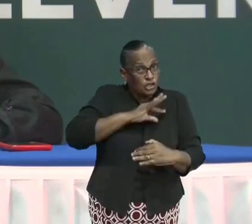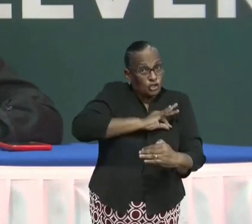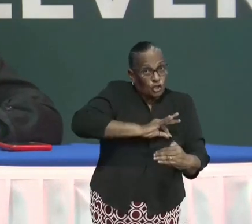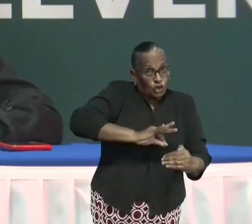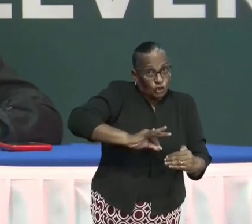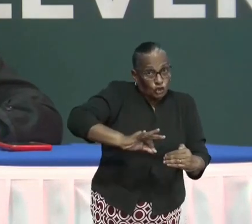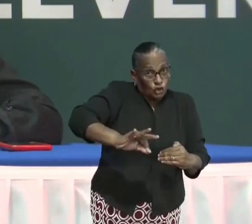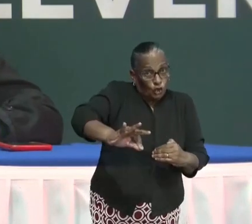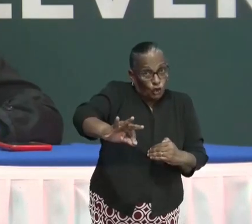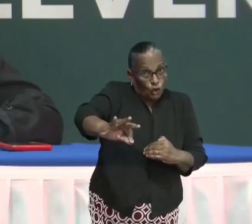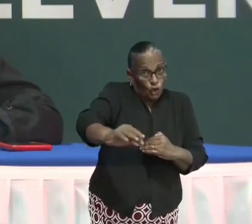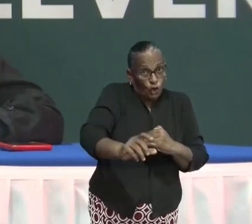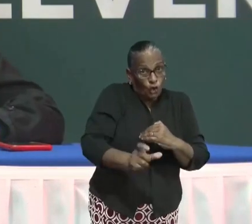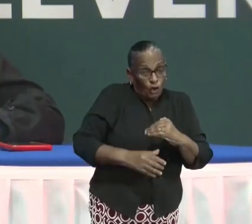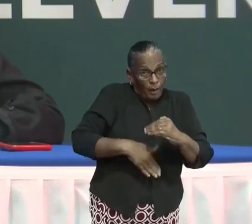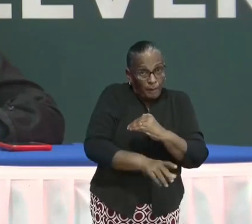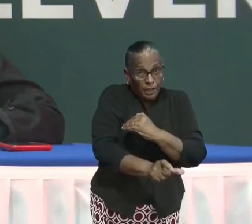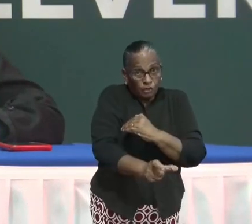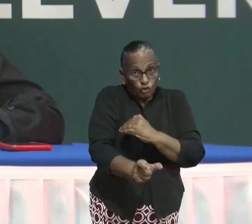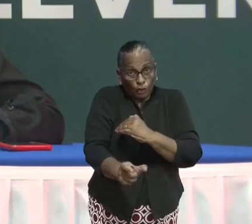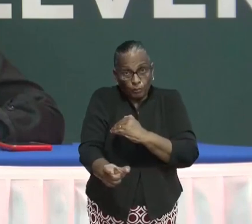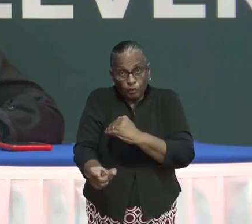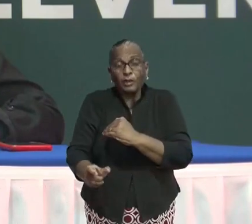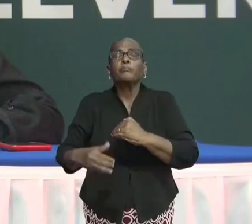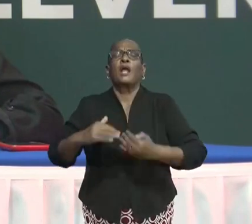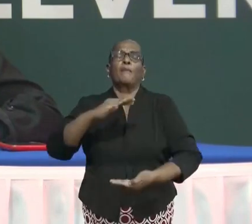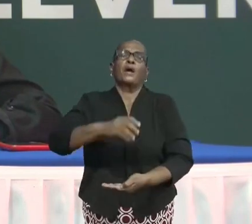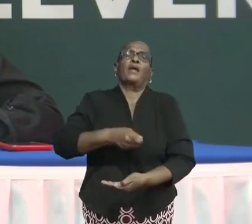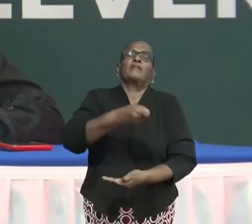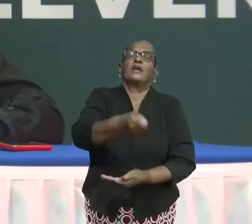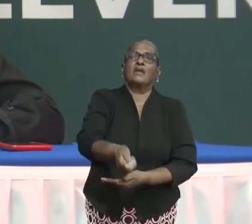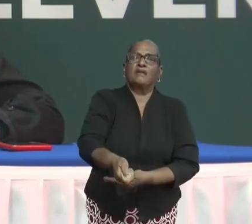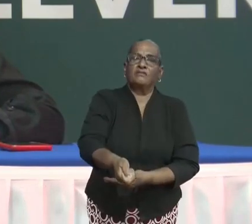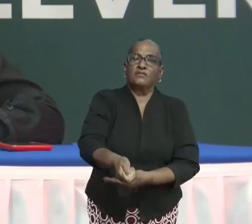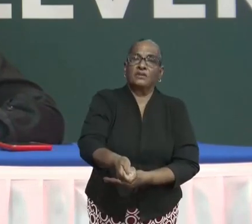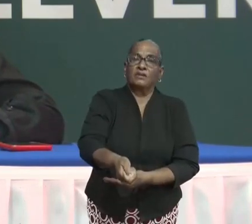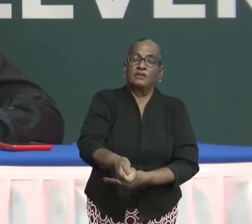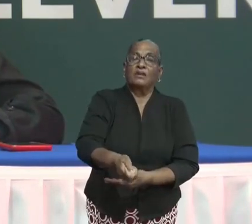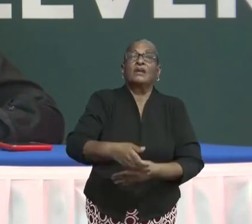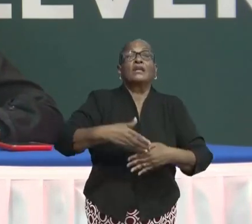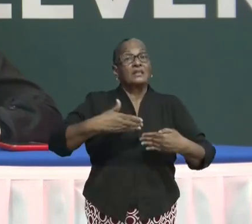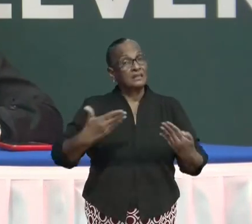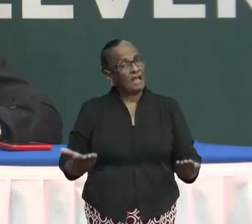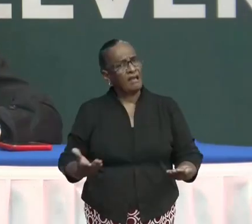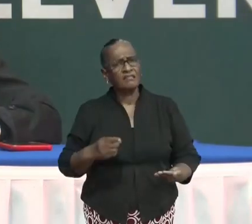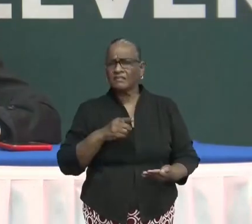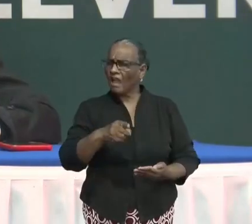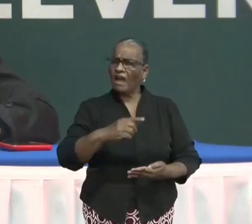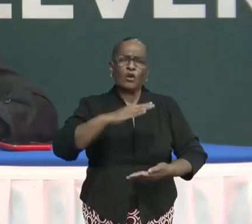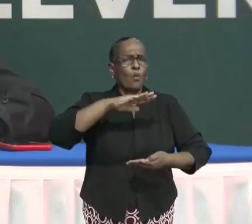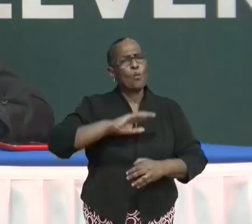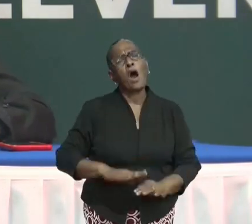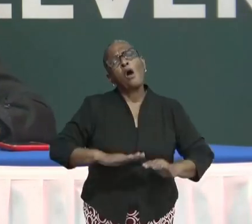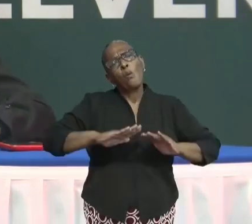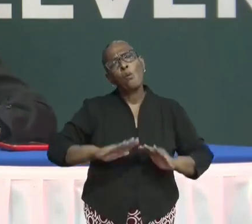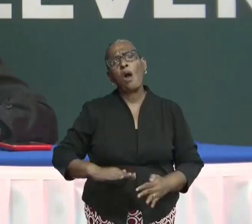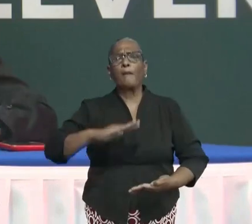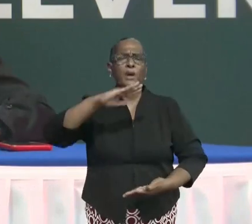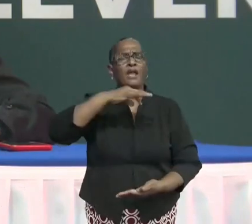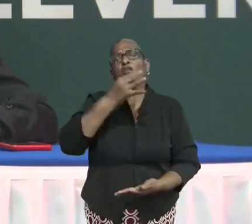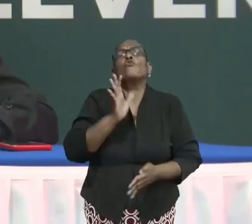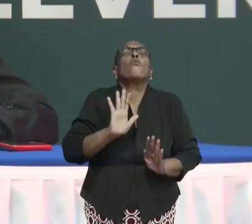naar de dorpen. U sa giden pakket ook to zodat so if de dappe. De NAF wacht niet op de pakket dat moro.